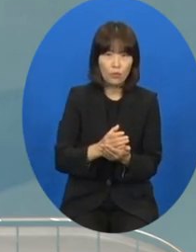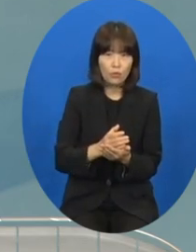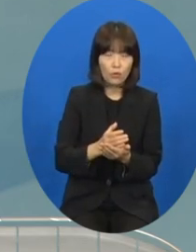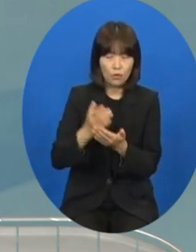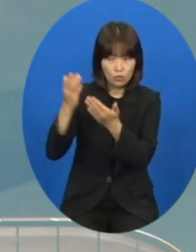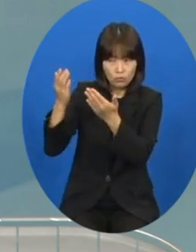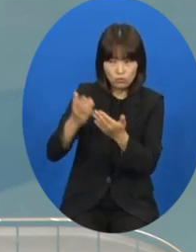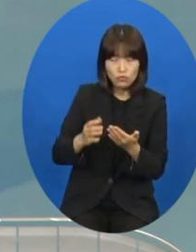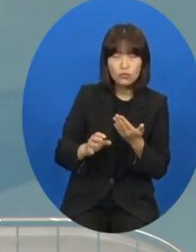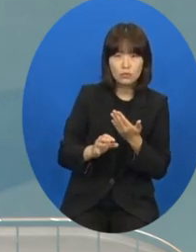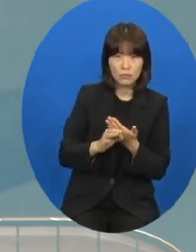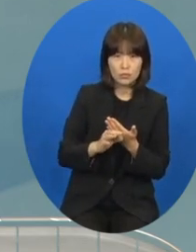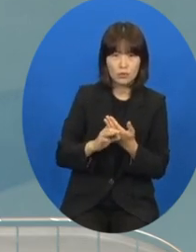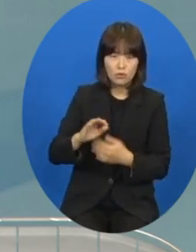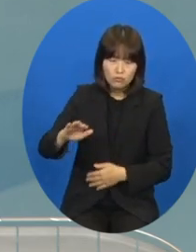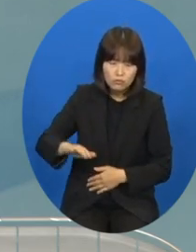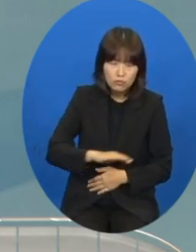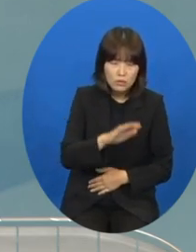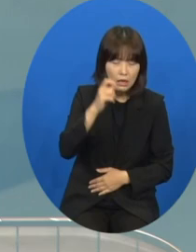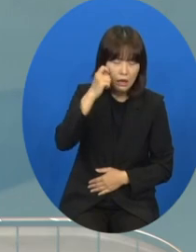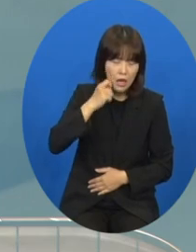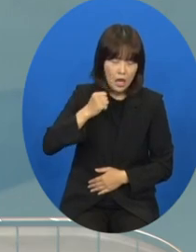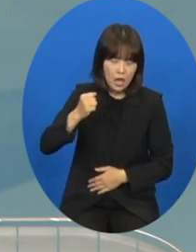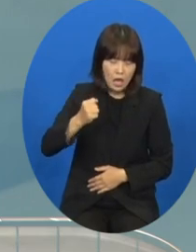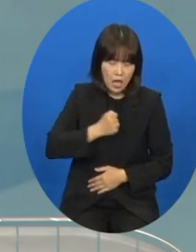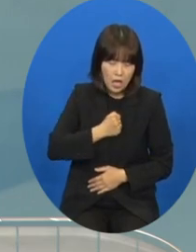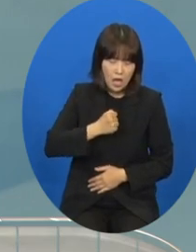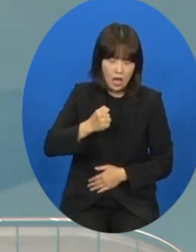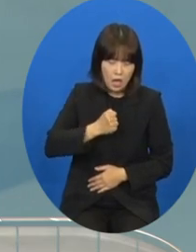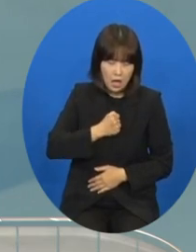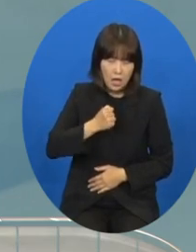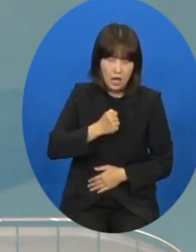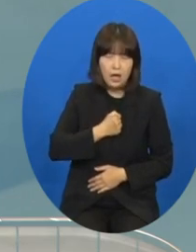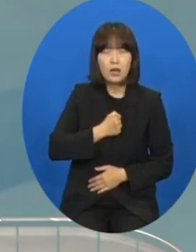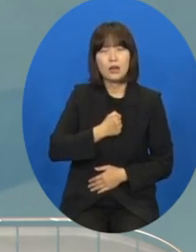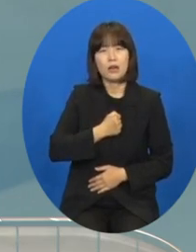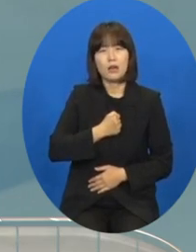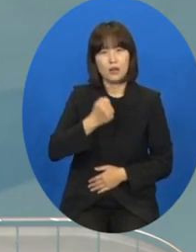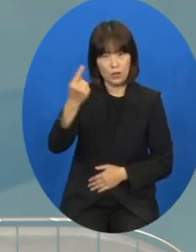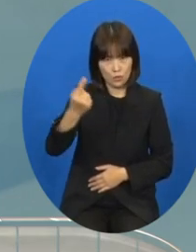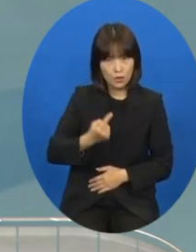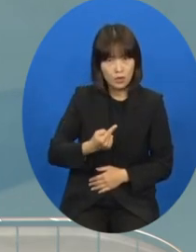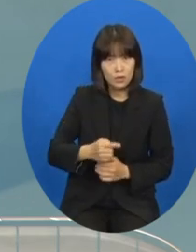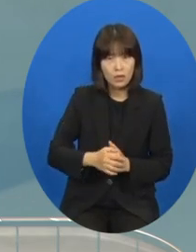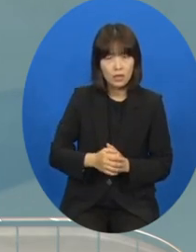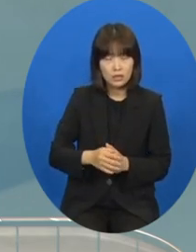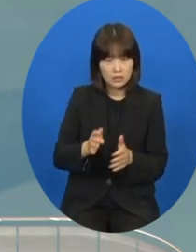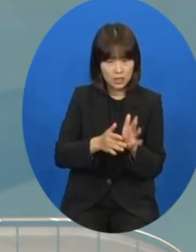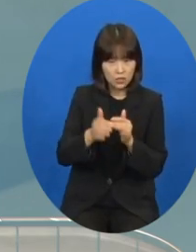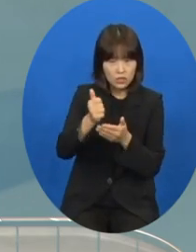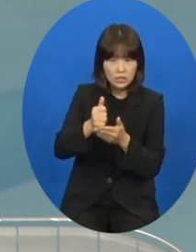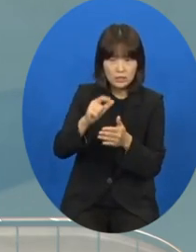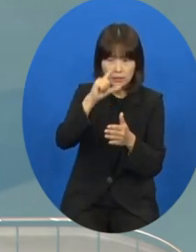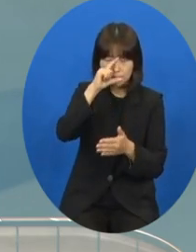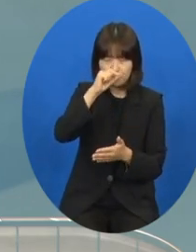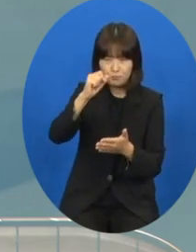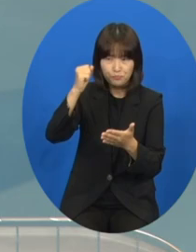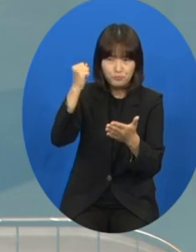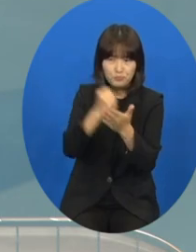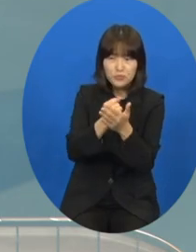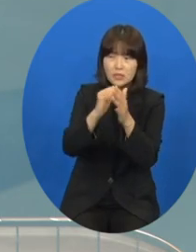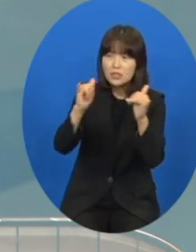우리가 애통함으로 꼬꾸라집니다. 그 예수님을 십자가에 못 박은 자가